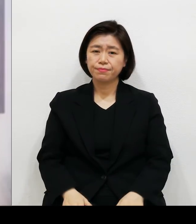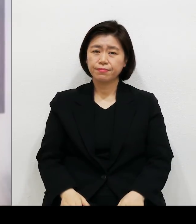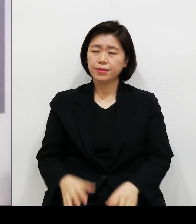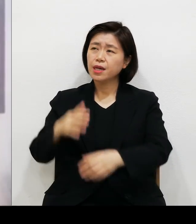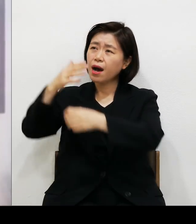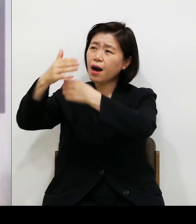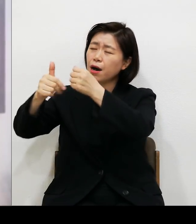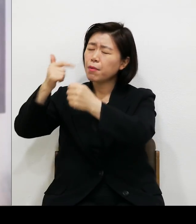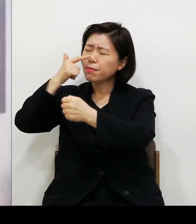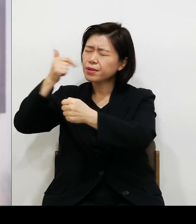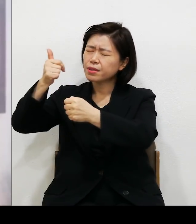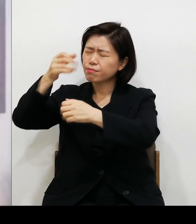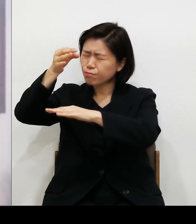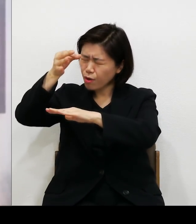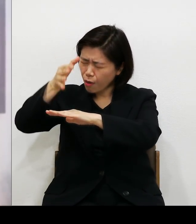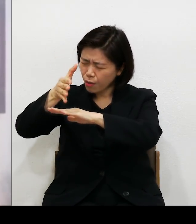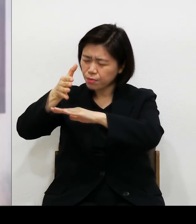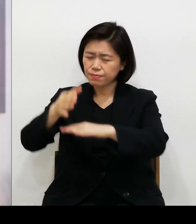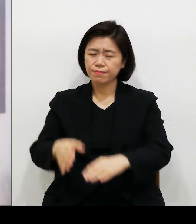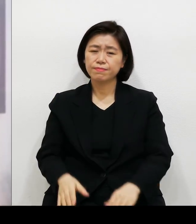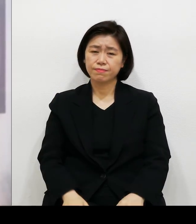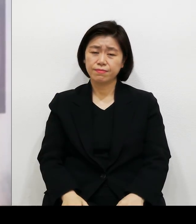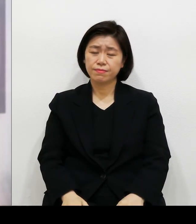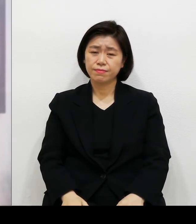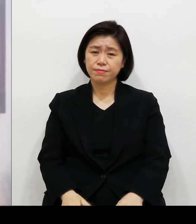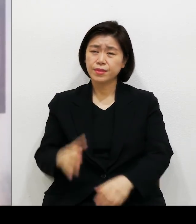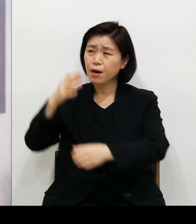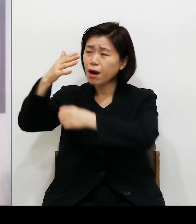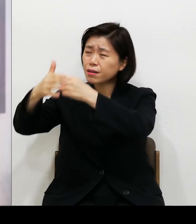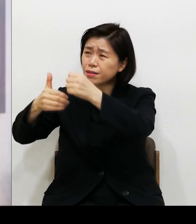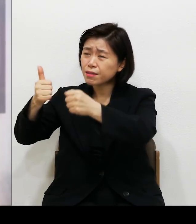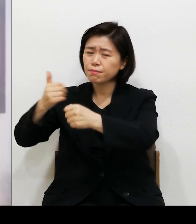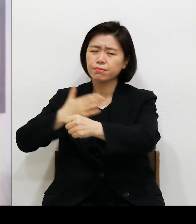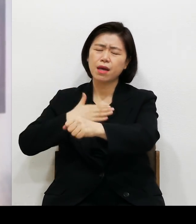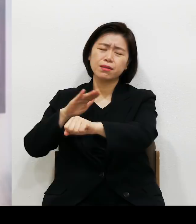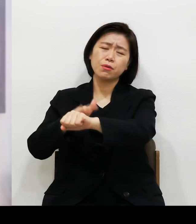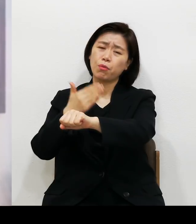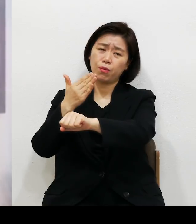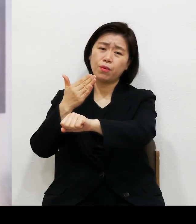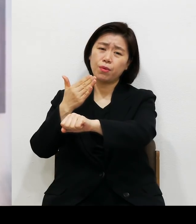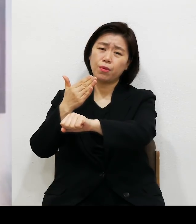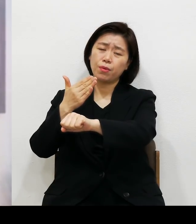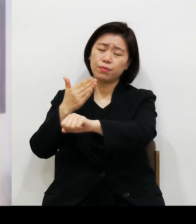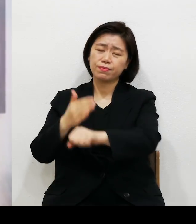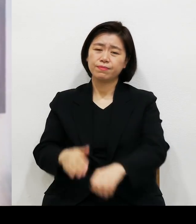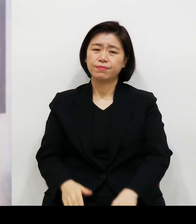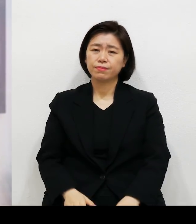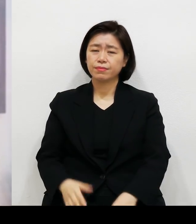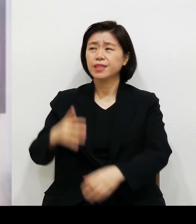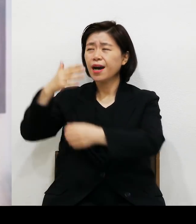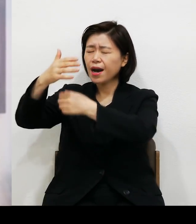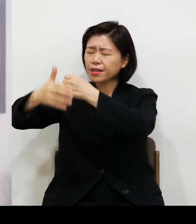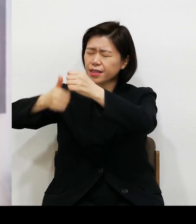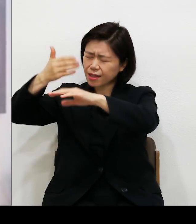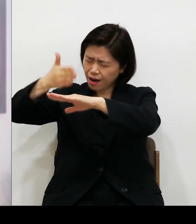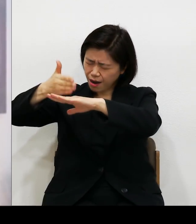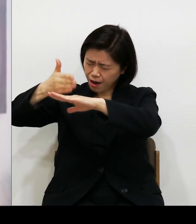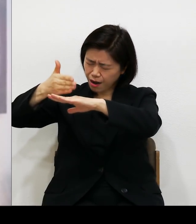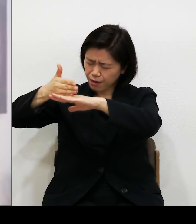아버지 하나님 죄송합니다. 아버지 하나님 잘못했습니다. 회개가 나왔군요. 아버지 하나님